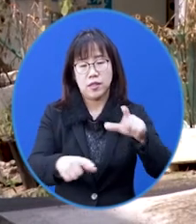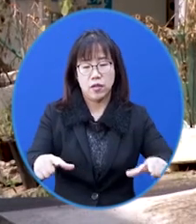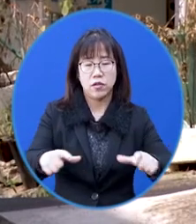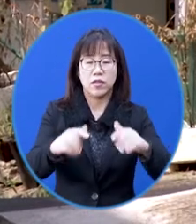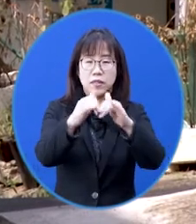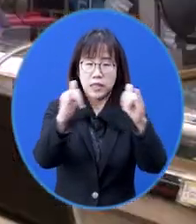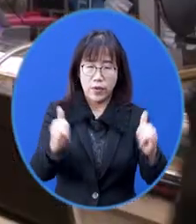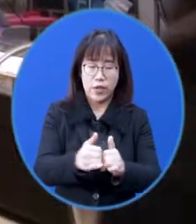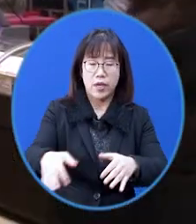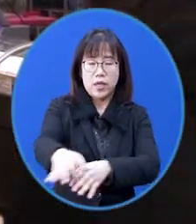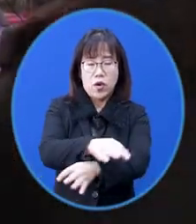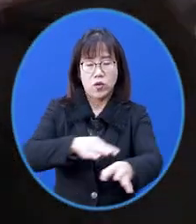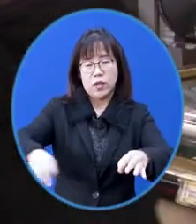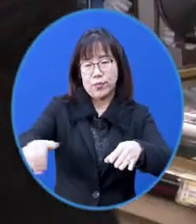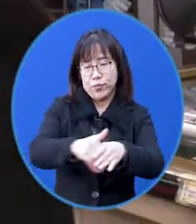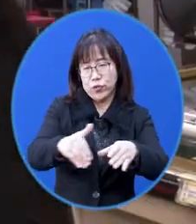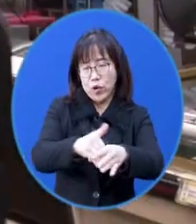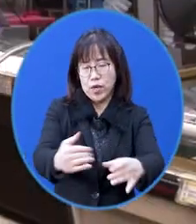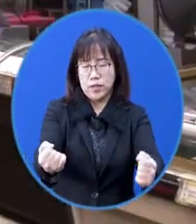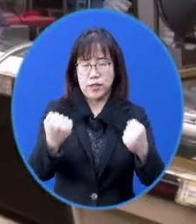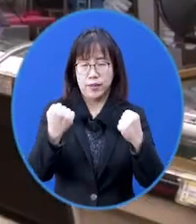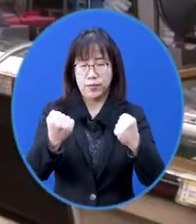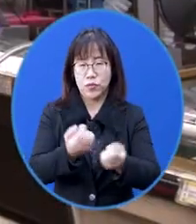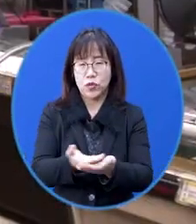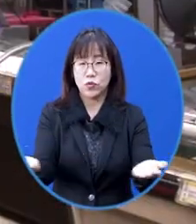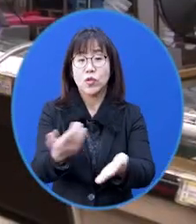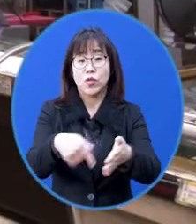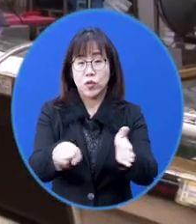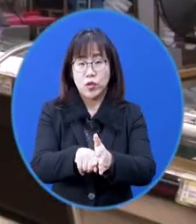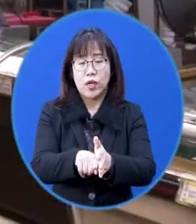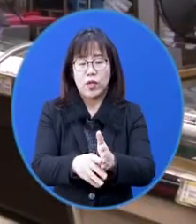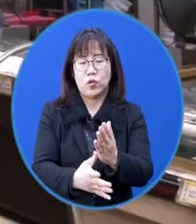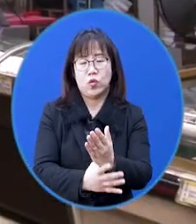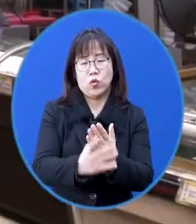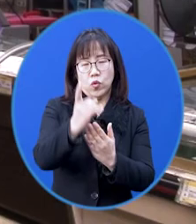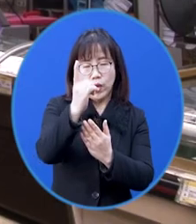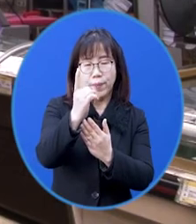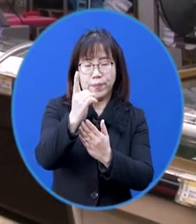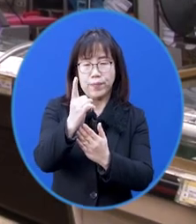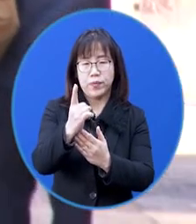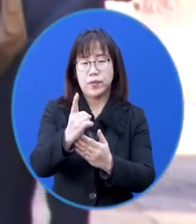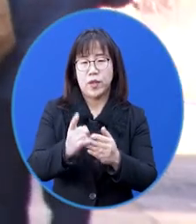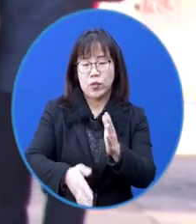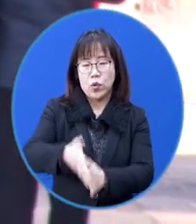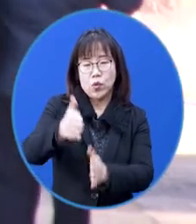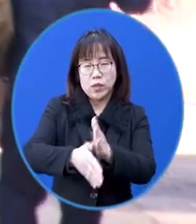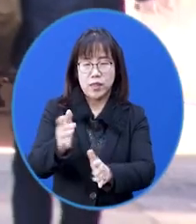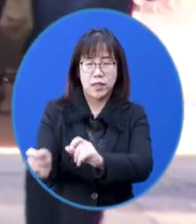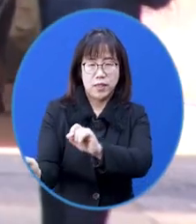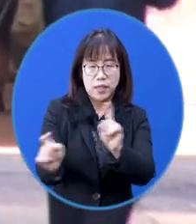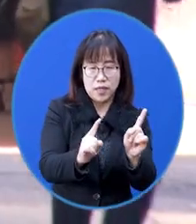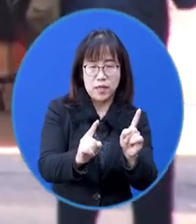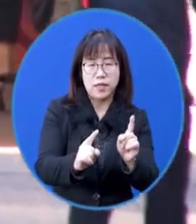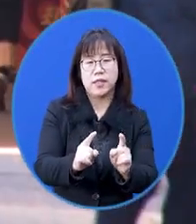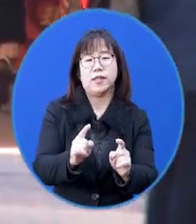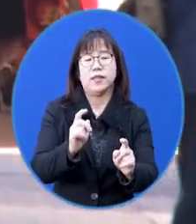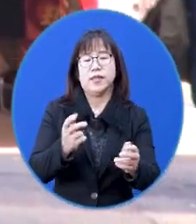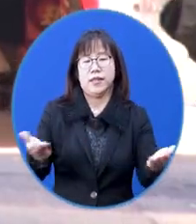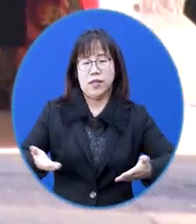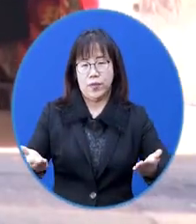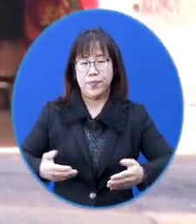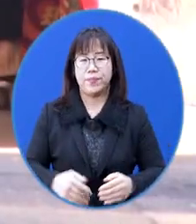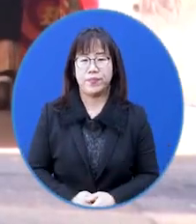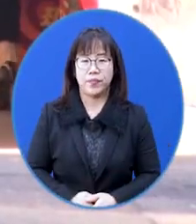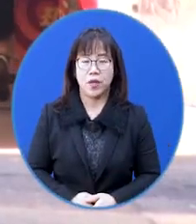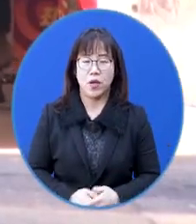지역의 사회, 경제, 문화적 활력을 불어넣기 위한 통합적 도시 재생 사업입니다. 강서구는